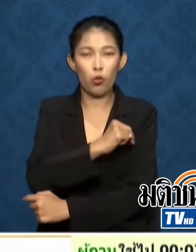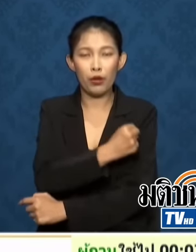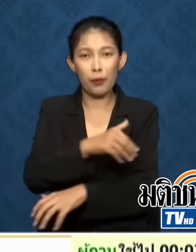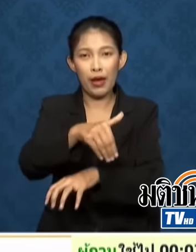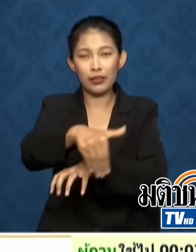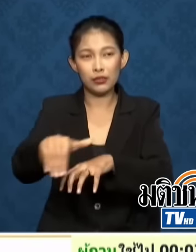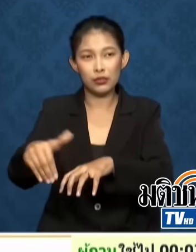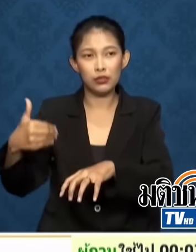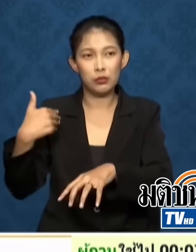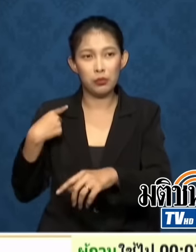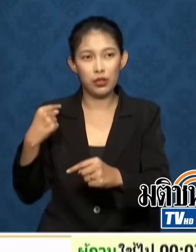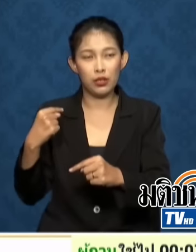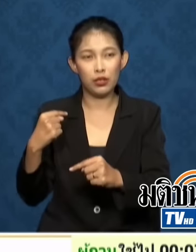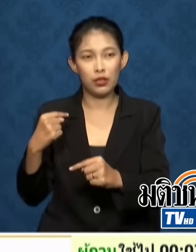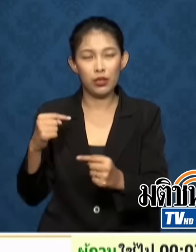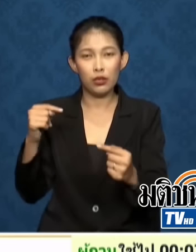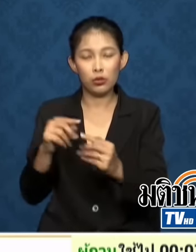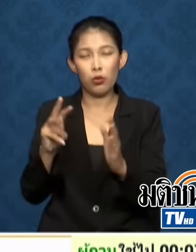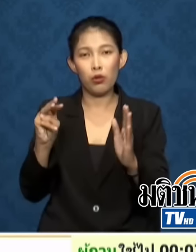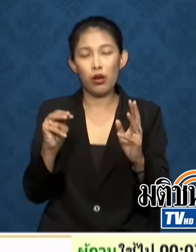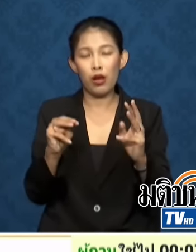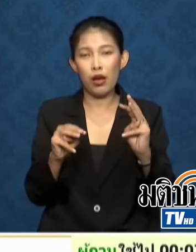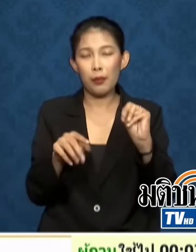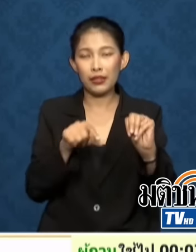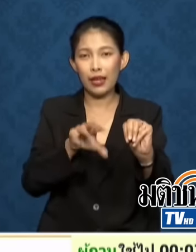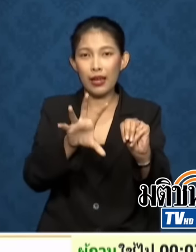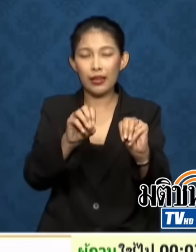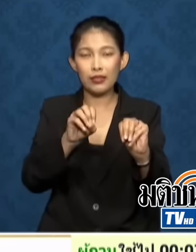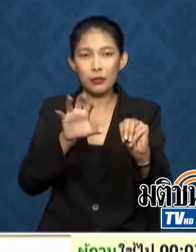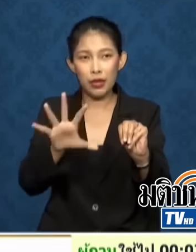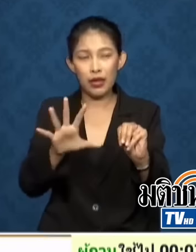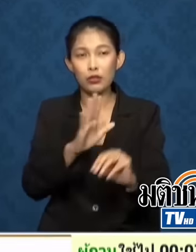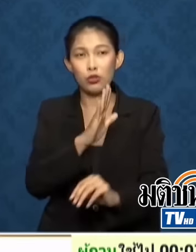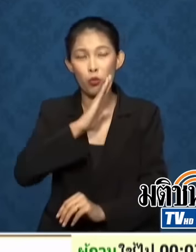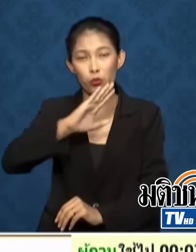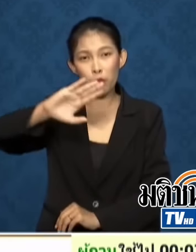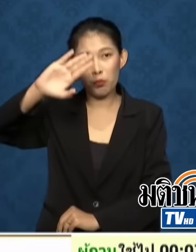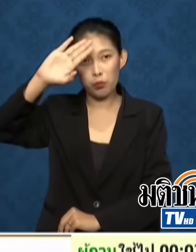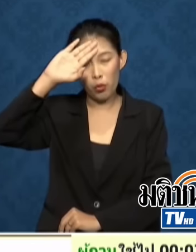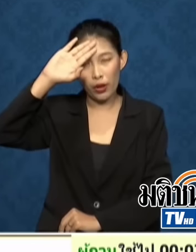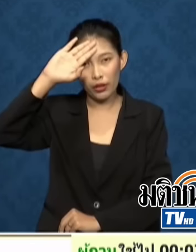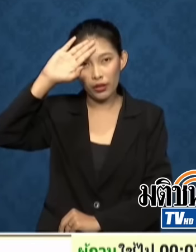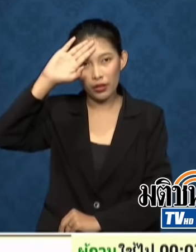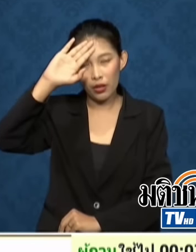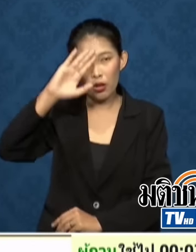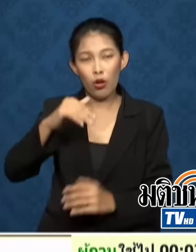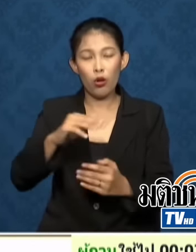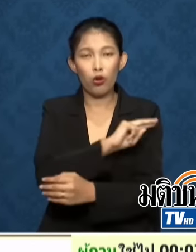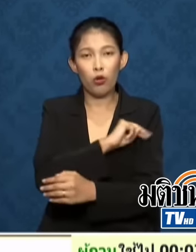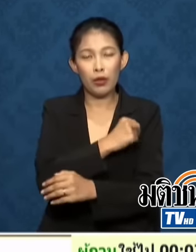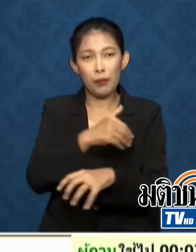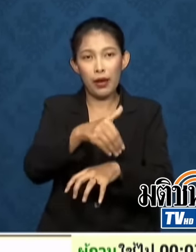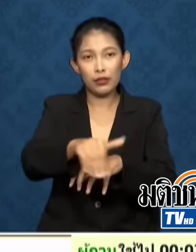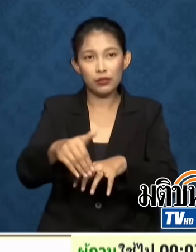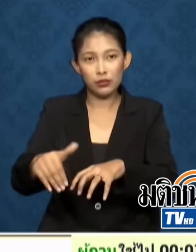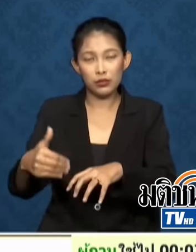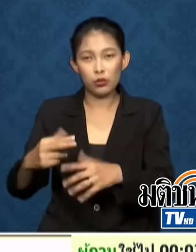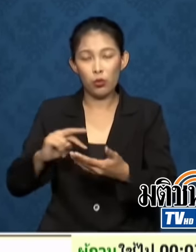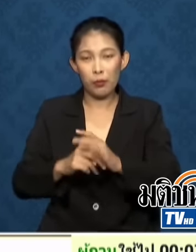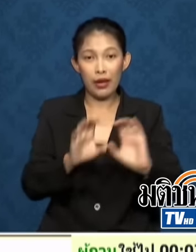ซึ่งมีอยู่ในมาตรา55ถ้าผู้ป่วยเนี่ยโรงพยาบาลข้างนอกเนี่ยนอกจากโรงพยาบาลของ